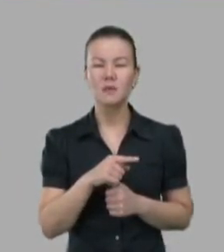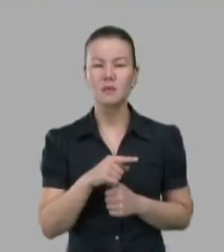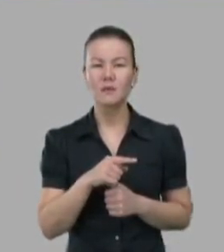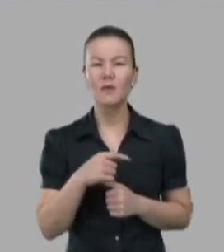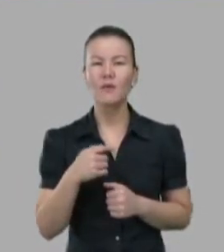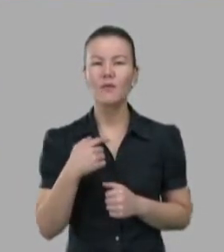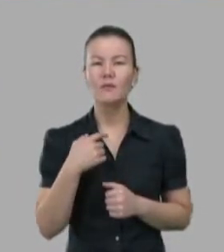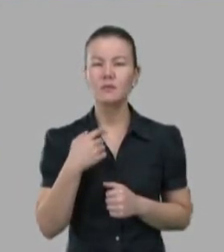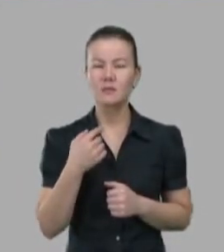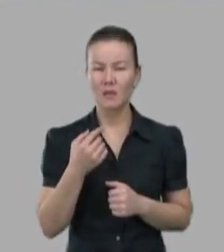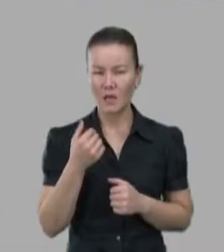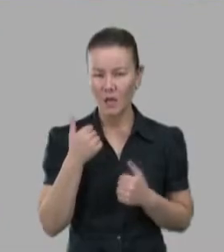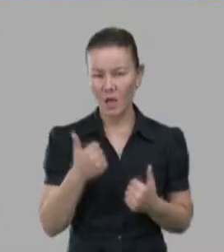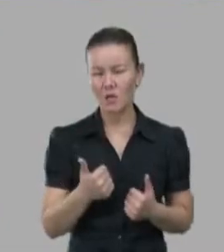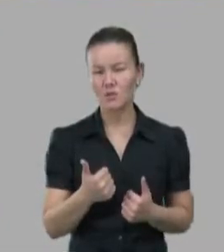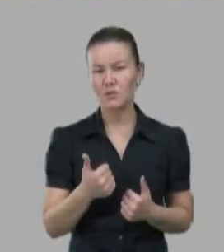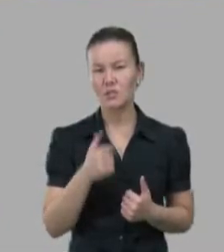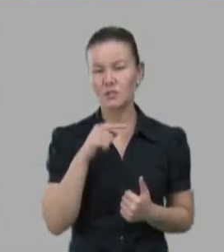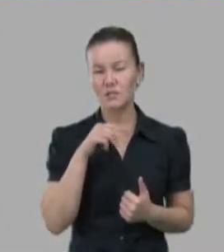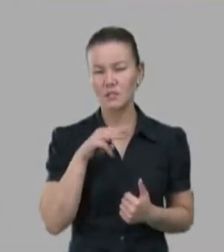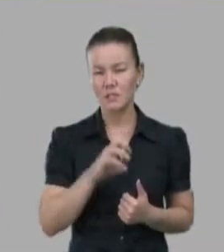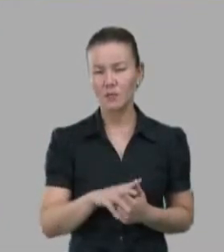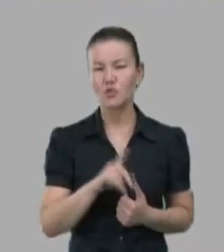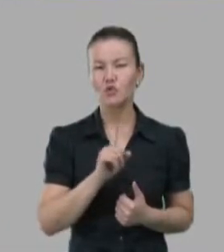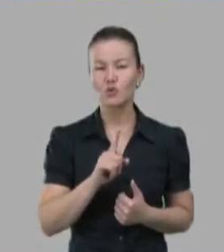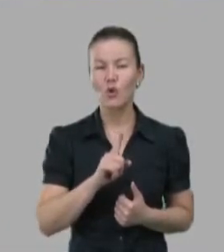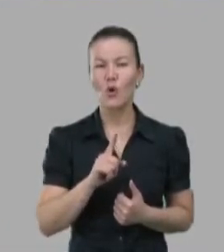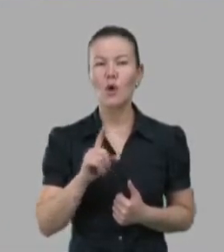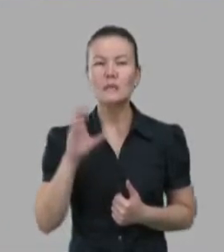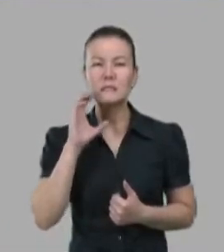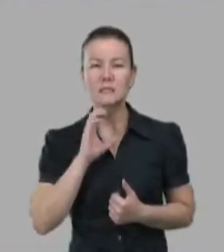тем, что Северный полюс